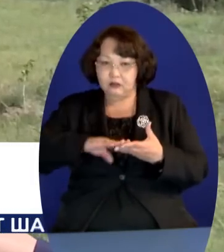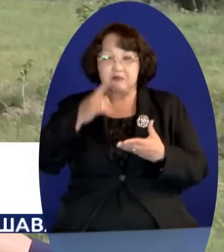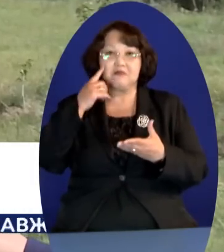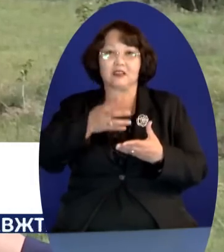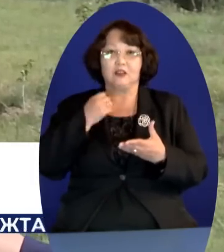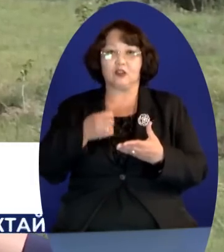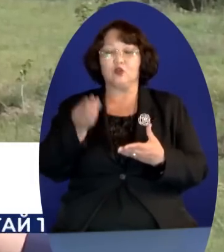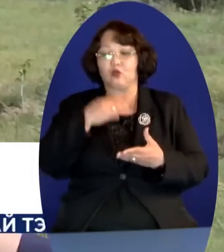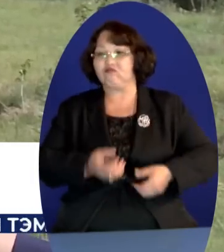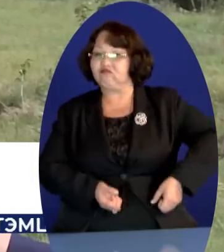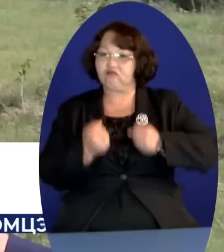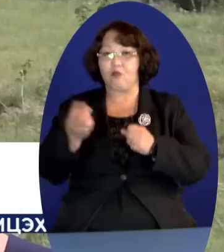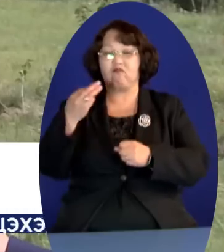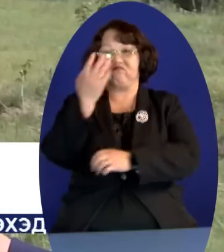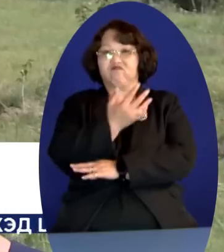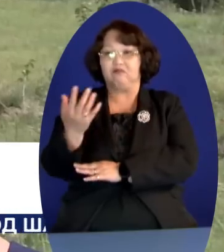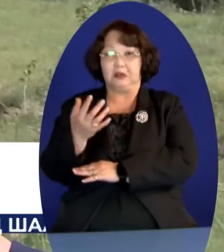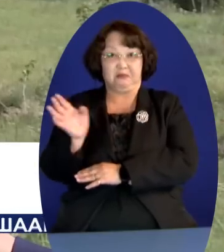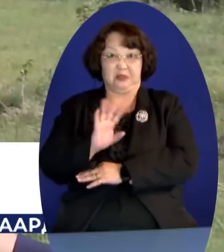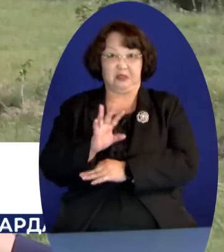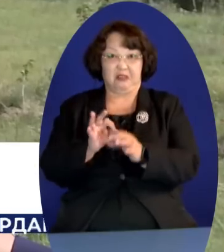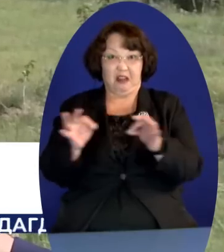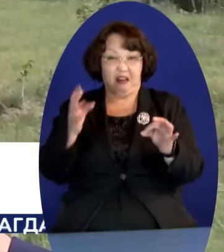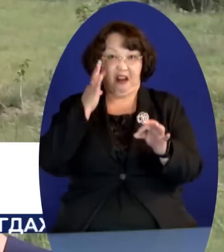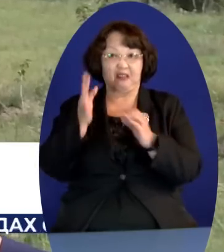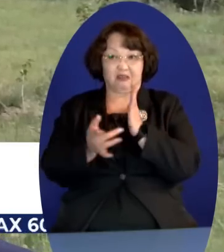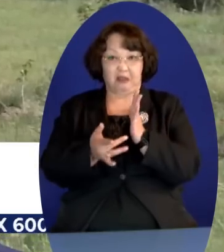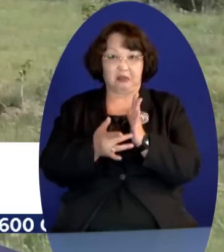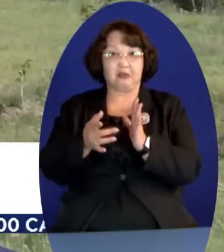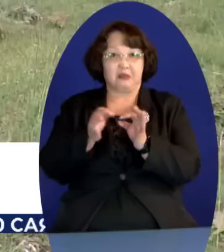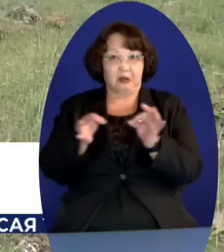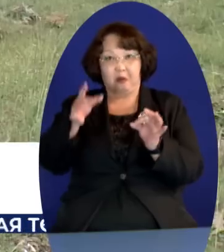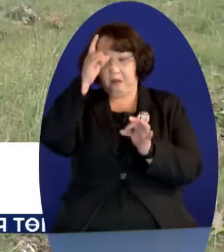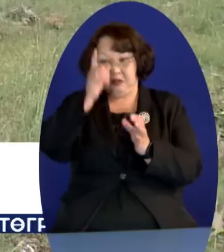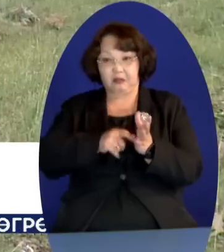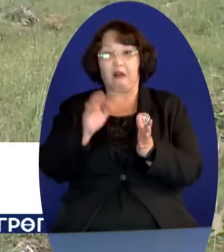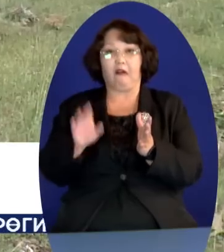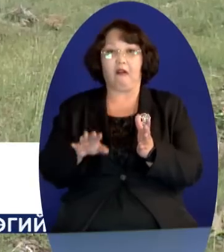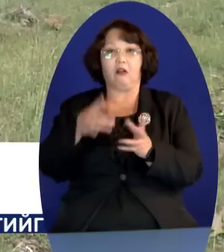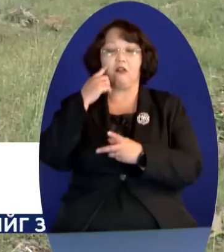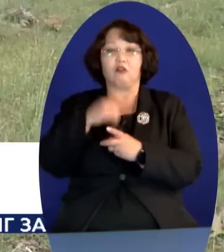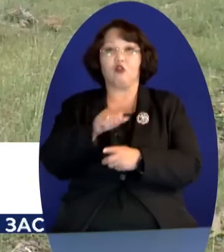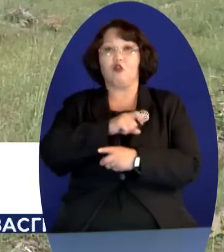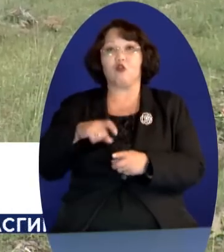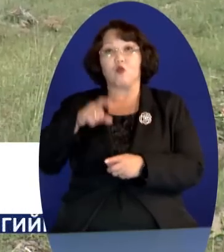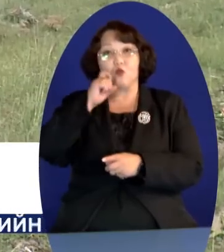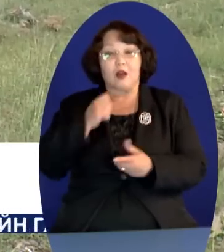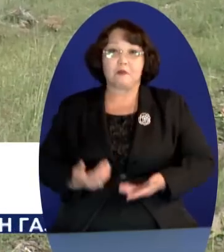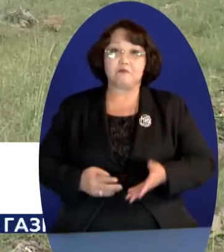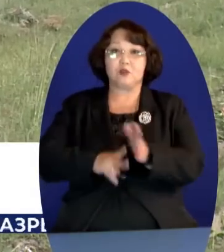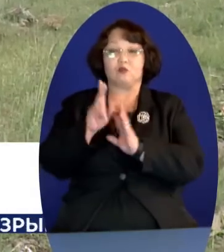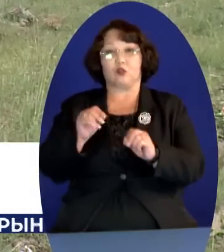чи бас гүй юм чи бас айгүй нарийн арга техниктэй зүйлээсэн гэдгийг ойлгосон. Өөрийнхөө хүссэн амьдралыг бий болгохын